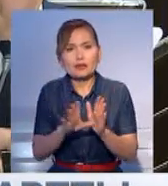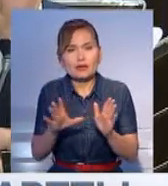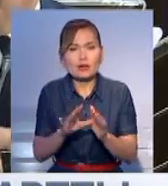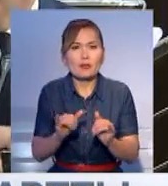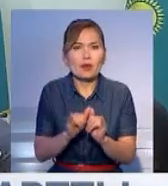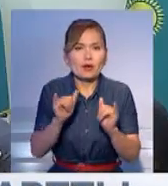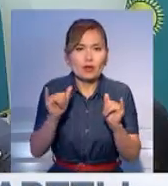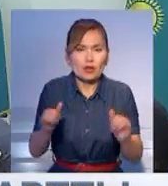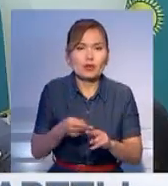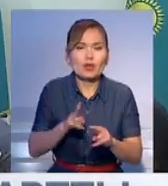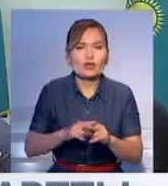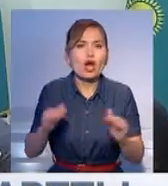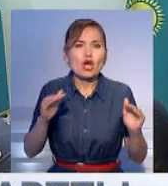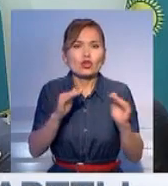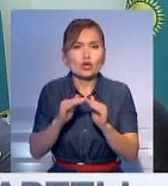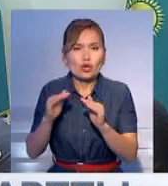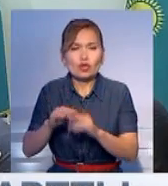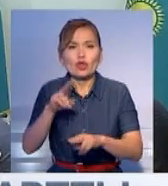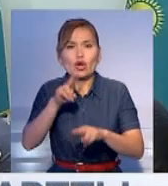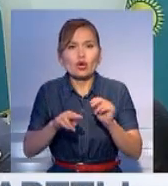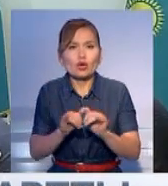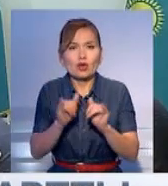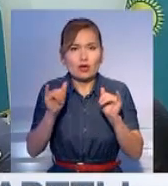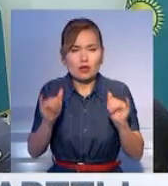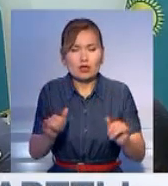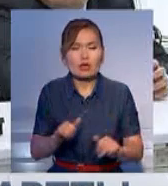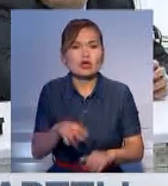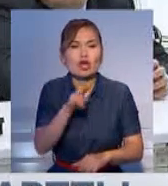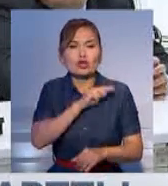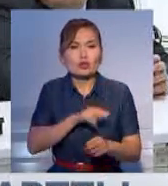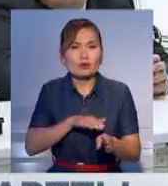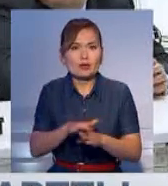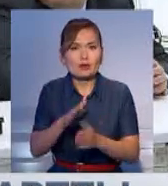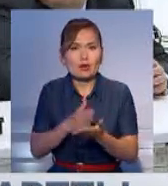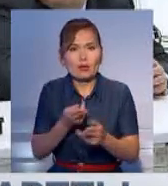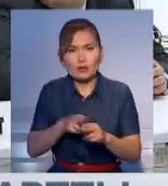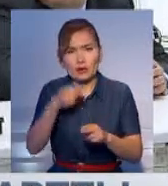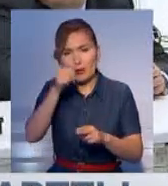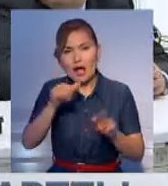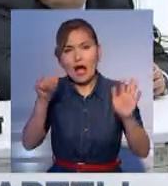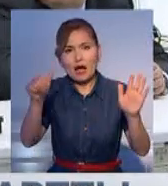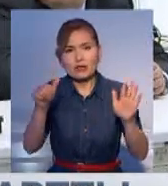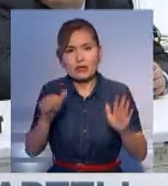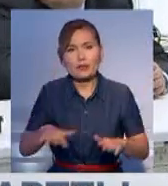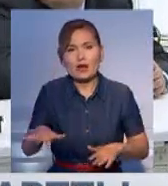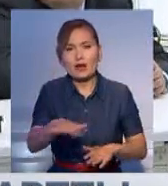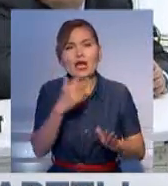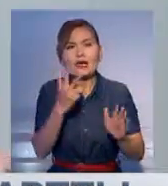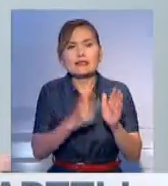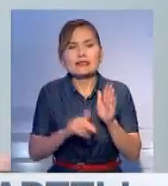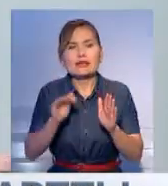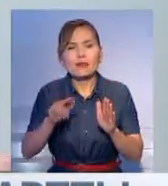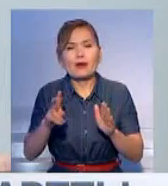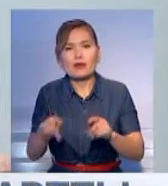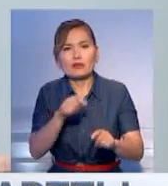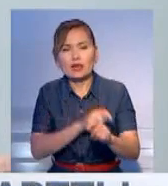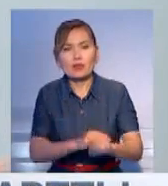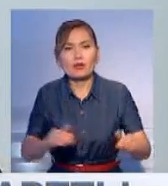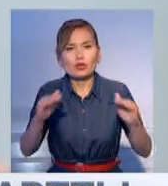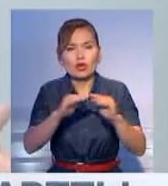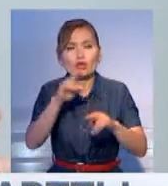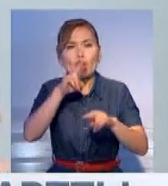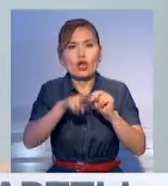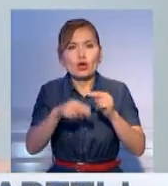энергетика, транспорт пен тұрғын үй құрылысы дамып келе жатқанын да айтты. Мәселен, биыл жарты жылдықта аумағы 80 мың шаршы метрден асатын тұрғын